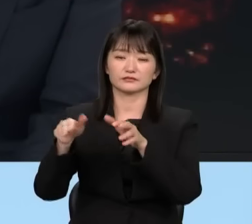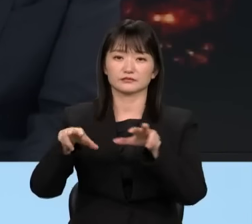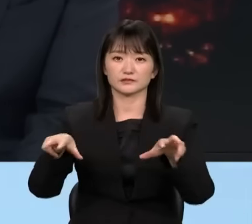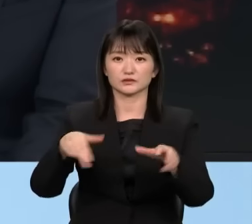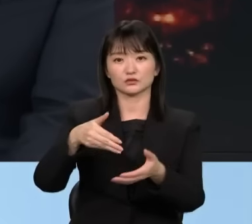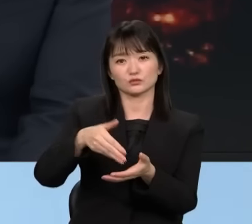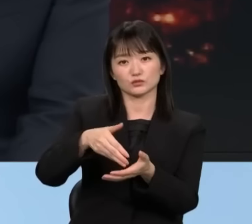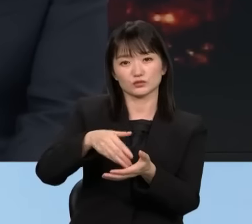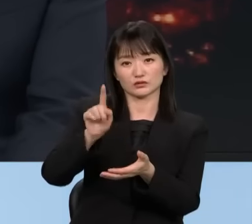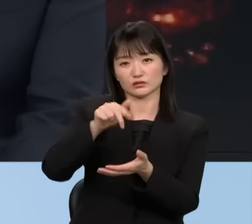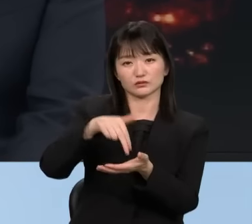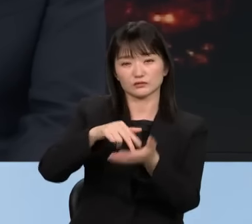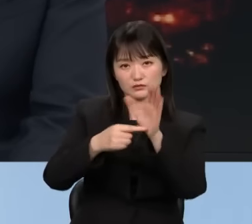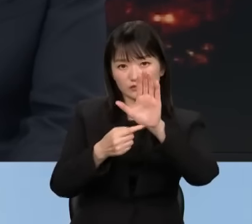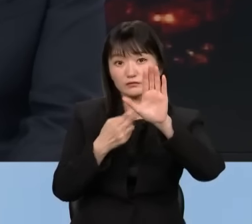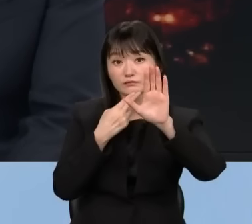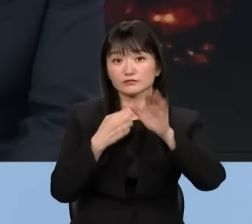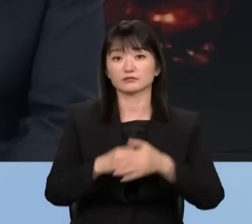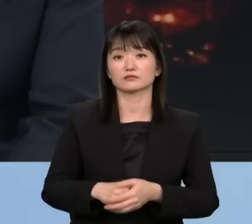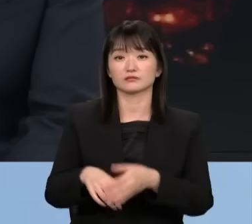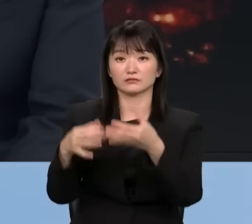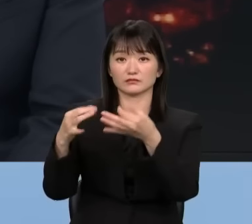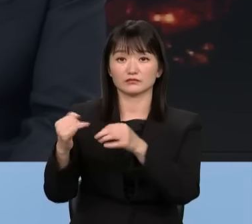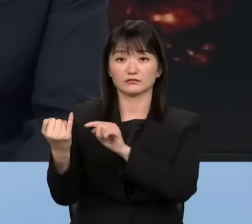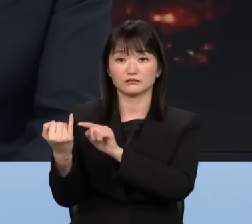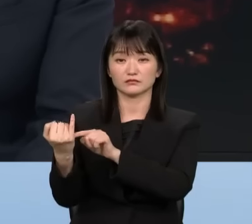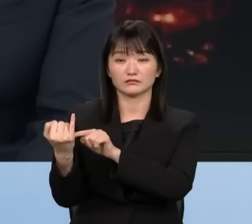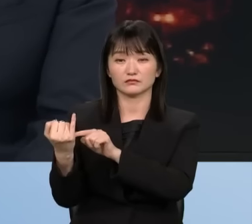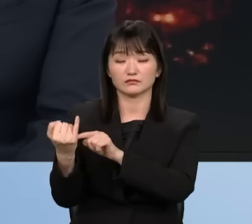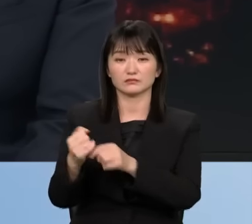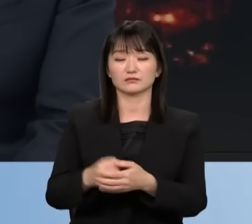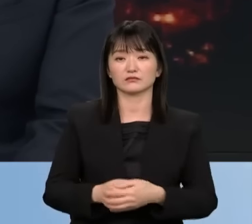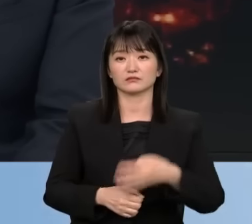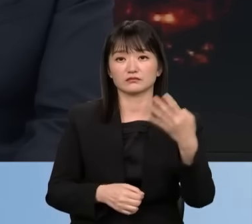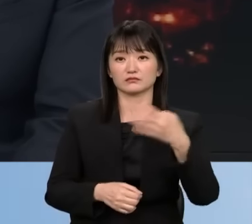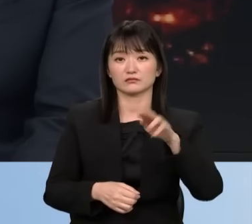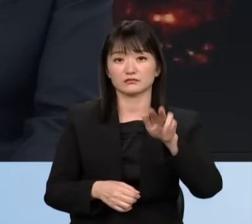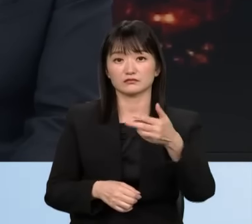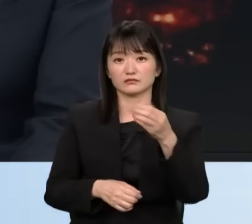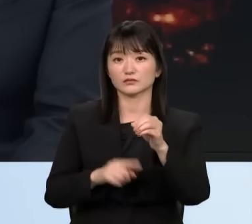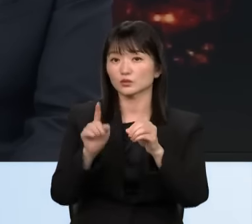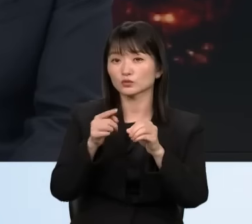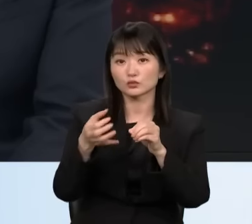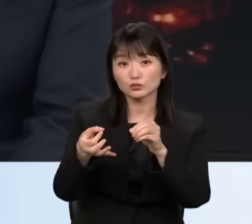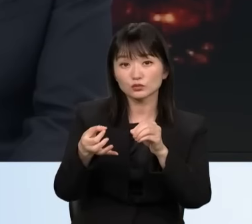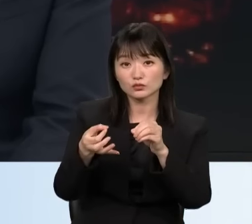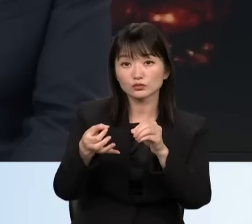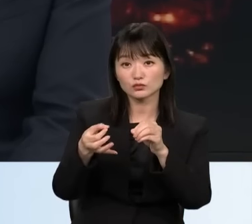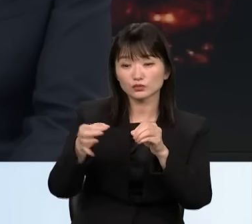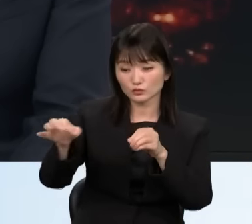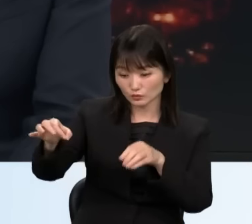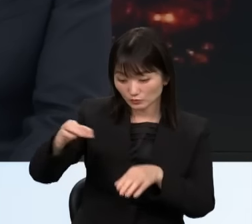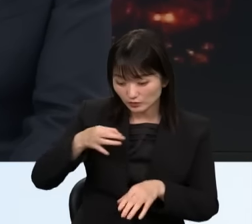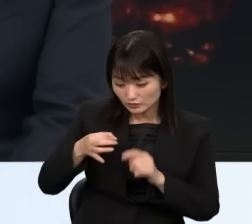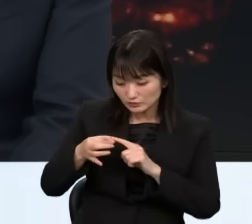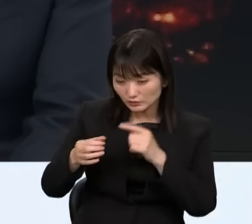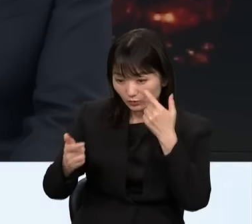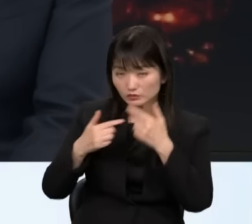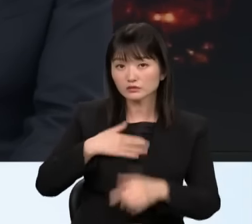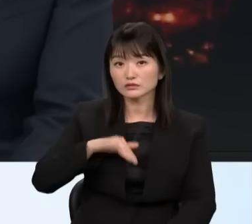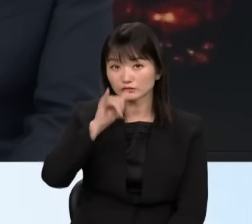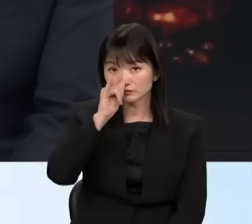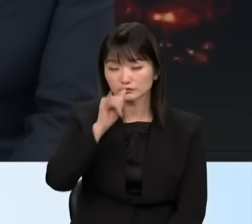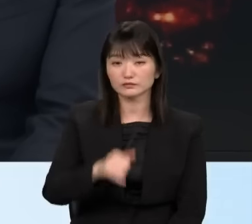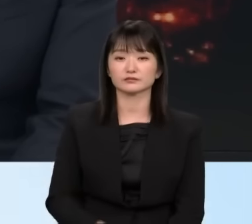아무런 입장을 내고 있지 않지만 김건희 여사는이 4,700만 원이 어떤 돈인지 받은 사람이니까 정확히 알고 있을 거